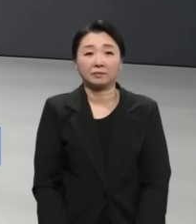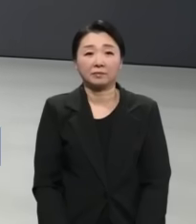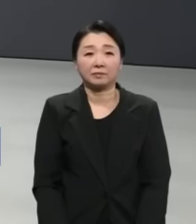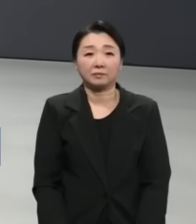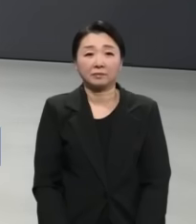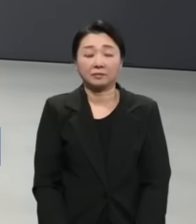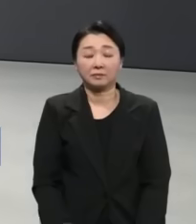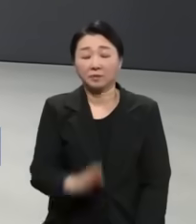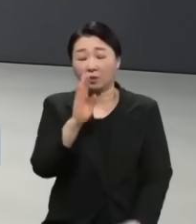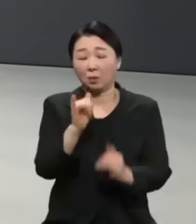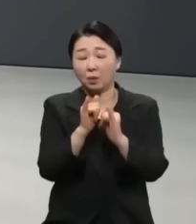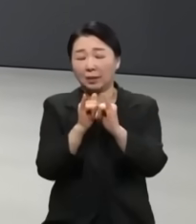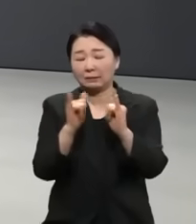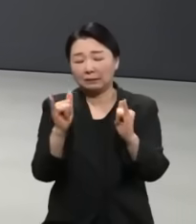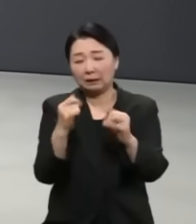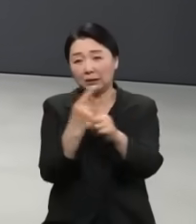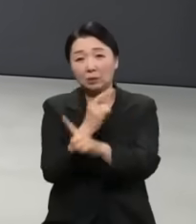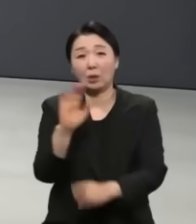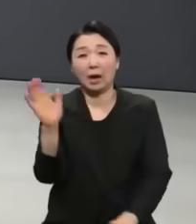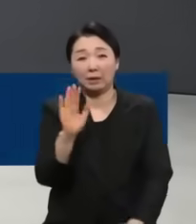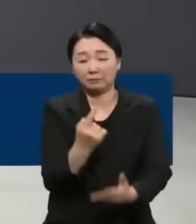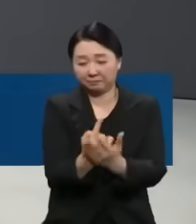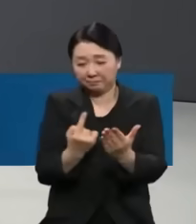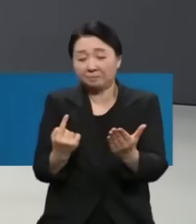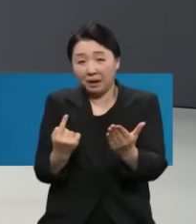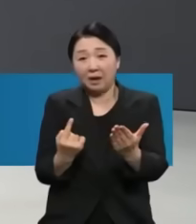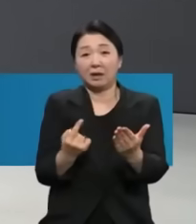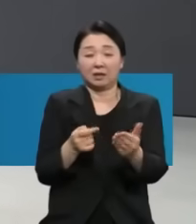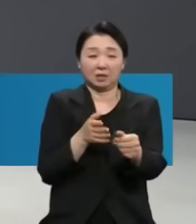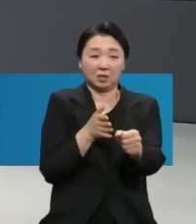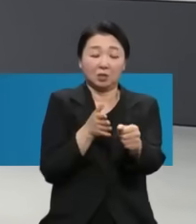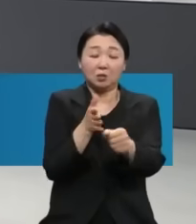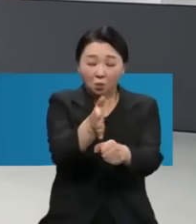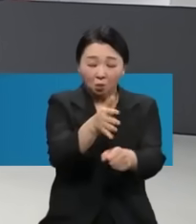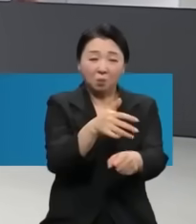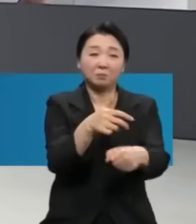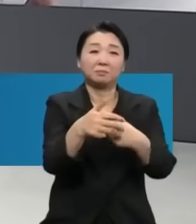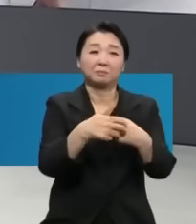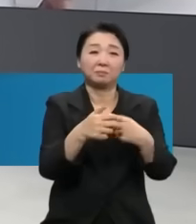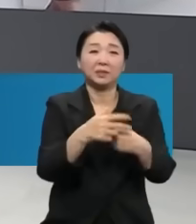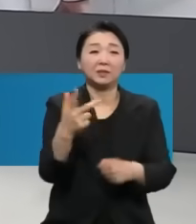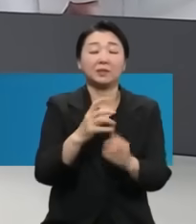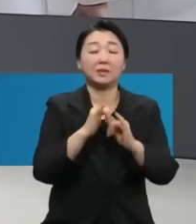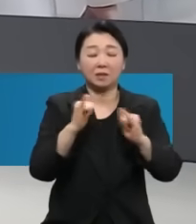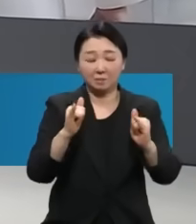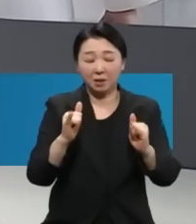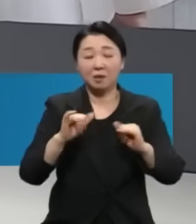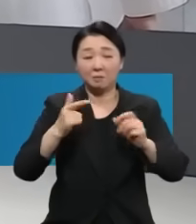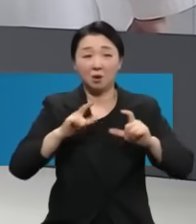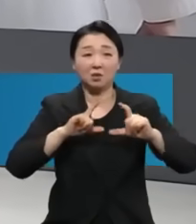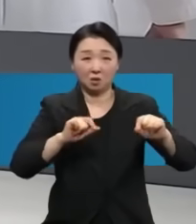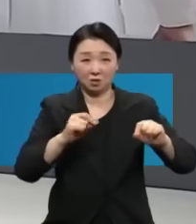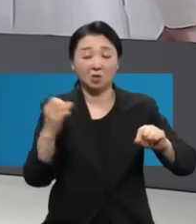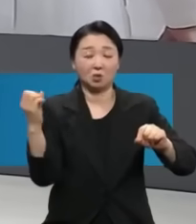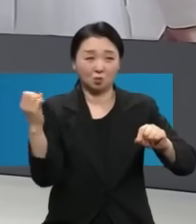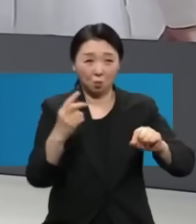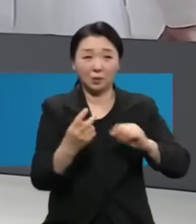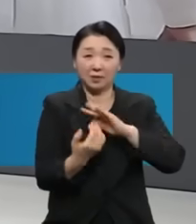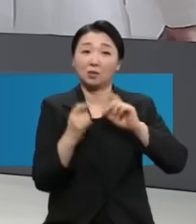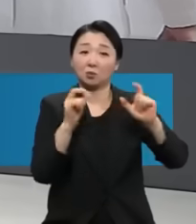환자 곁을 떠난 전공의 7천여 명에 대해 정부가 면허 정지, 사전 통보 절차에 들어갑니다. 전국의 병원을